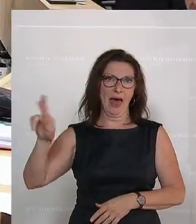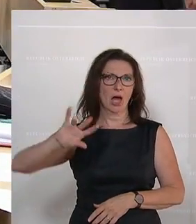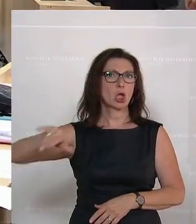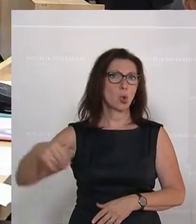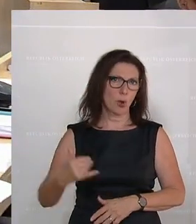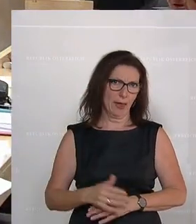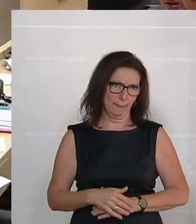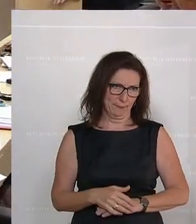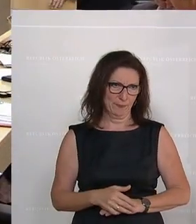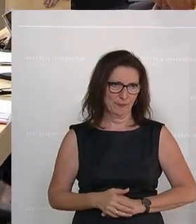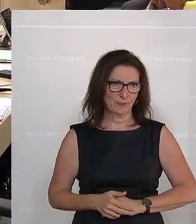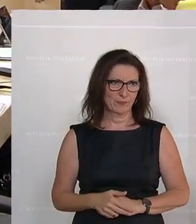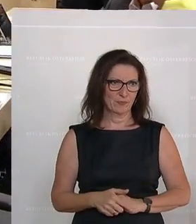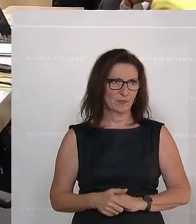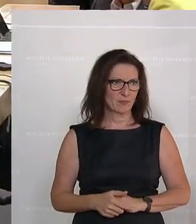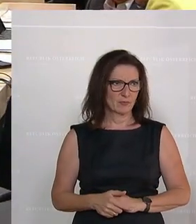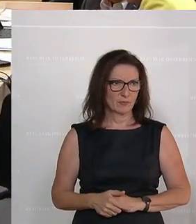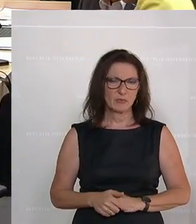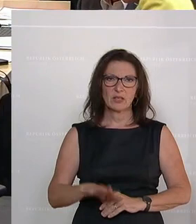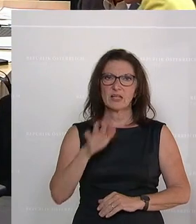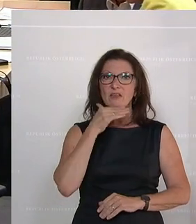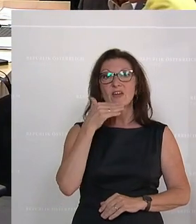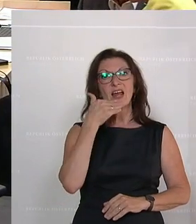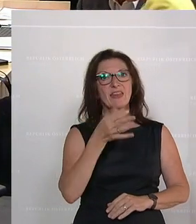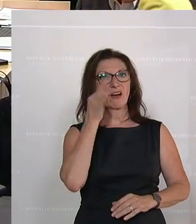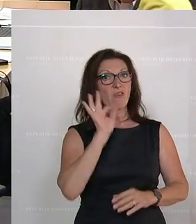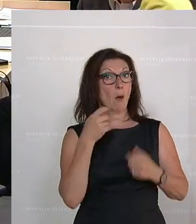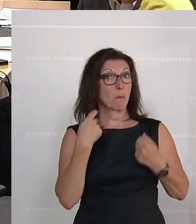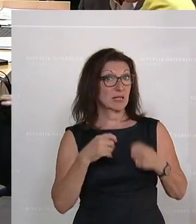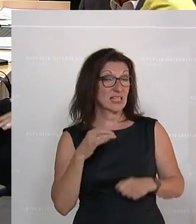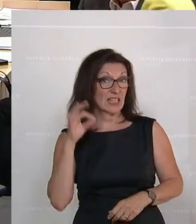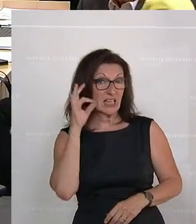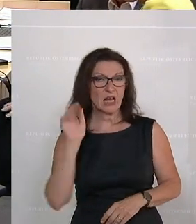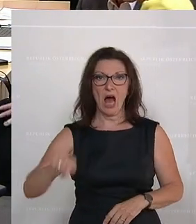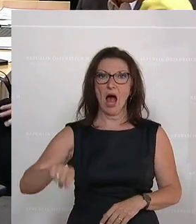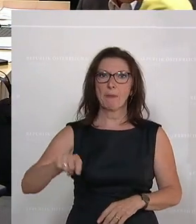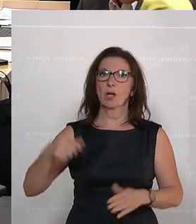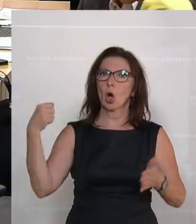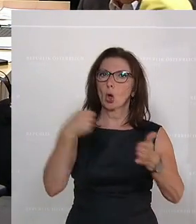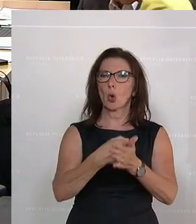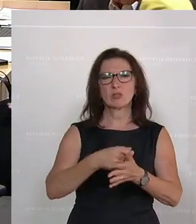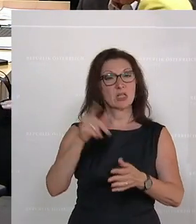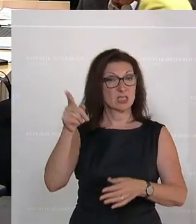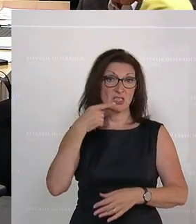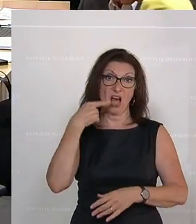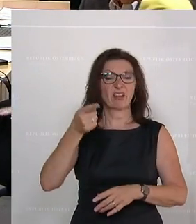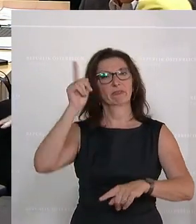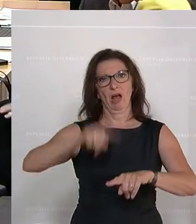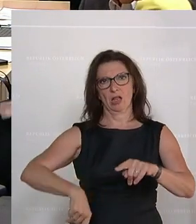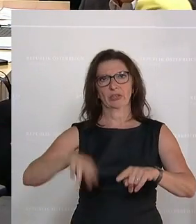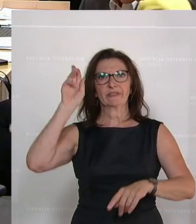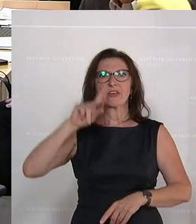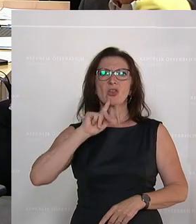der teuerungsschub absatz betrag soll bereits heuer gelten an bord ist nun julia her von der sp nur